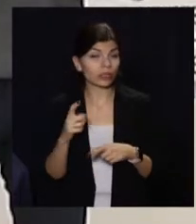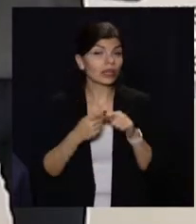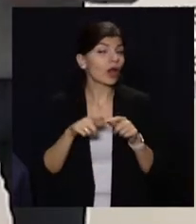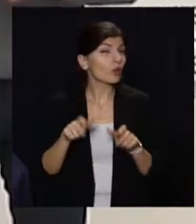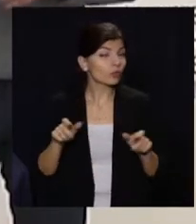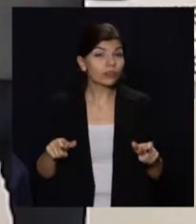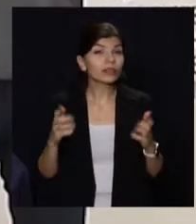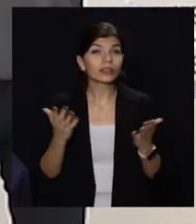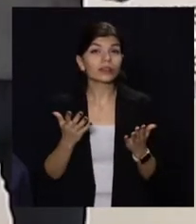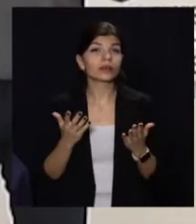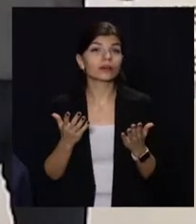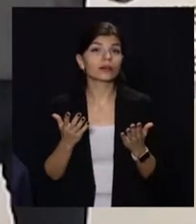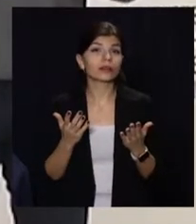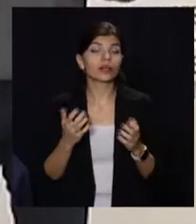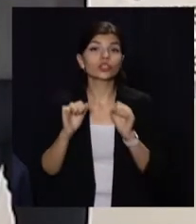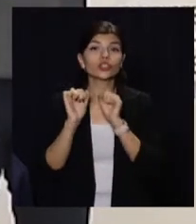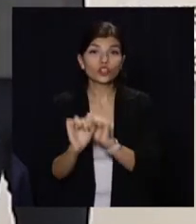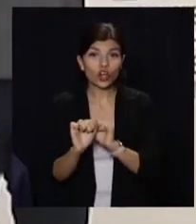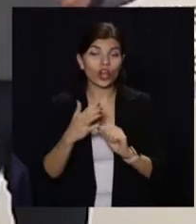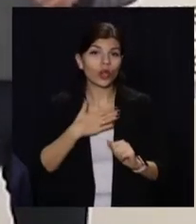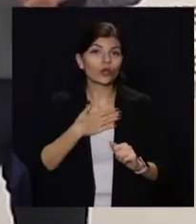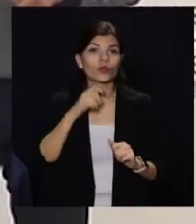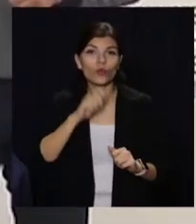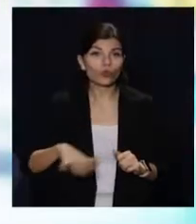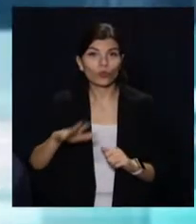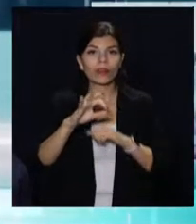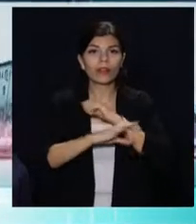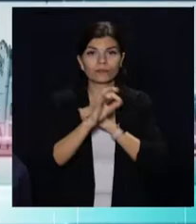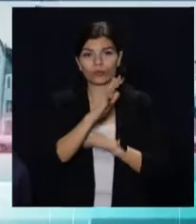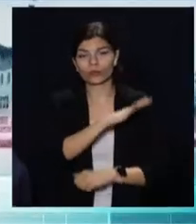люди, які захищають нашу країну на сході.